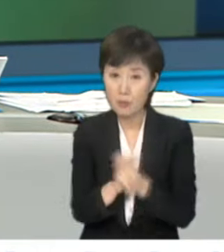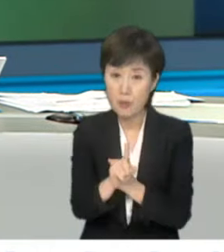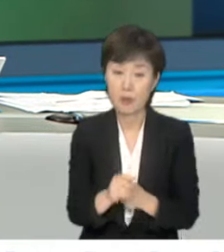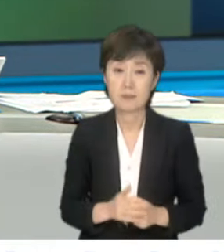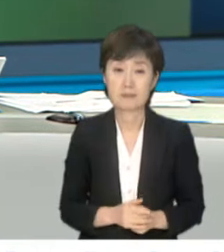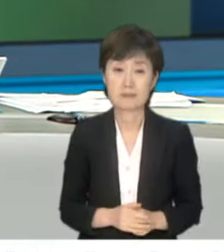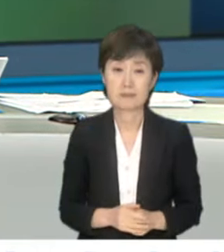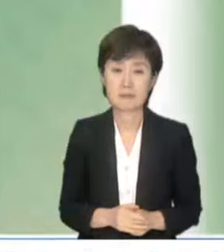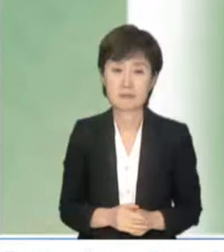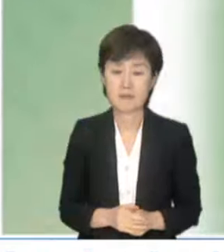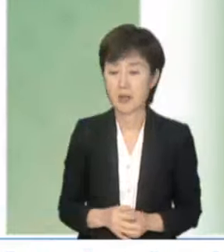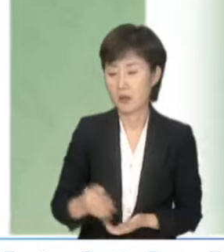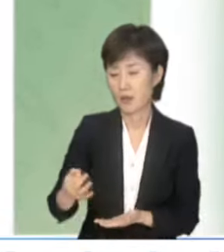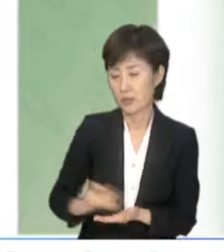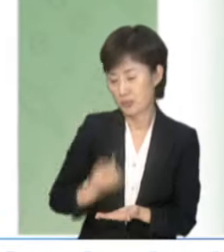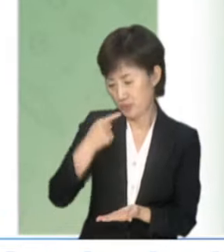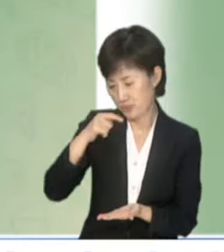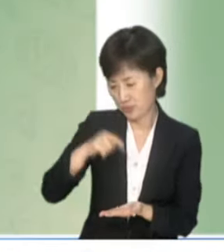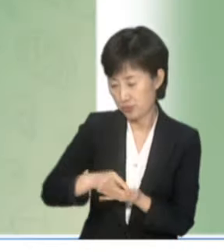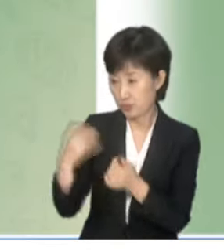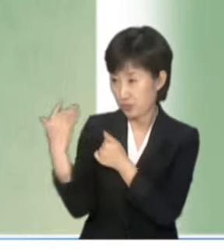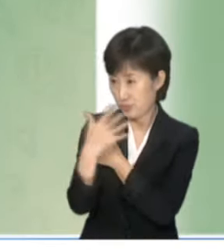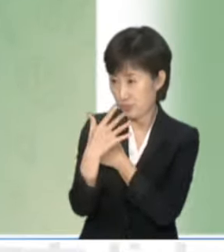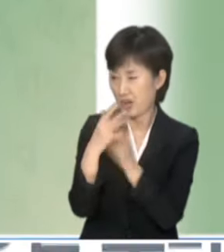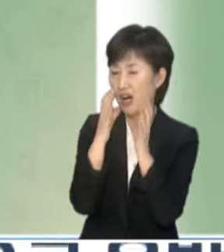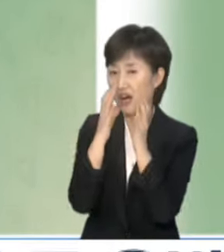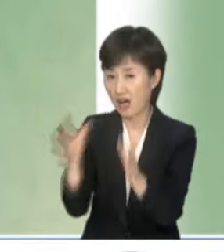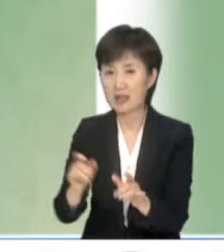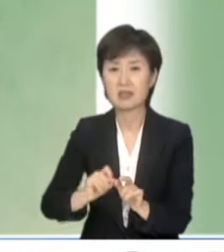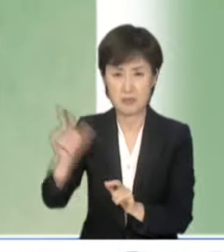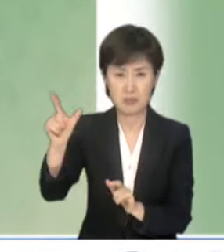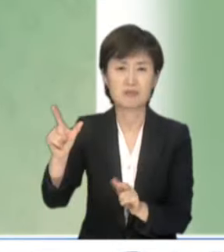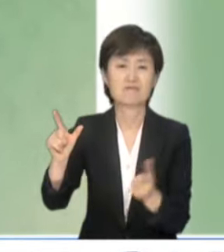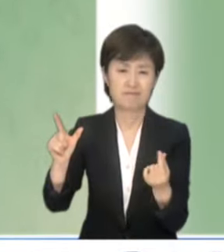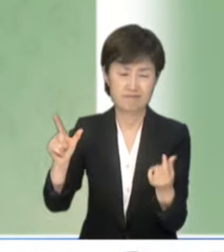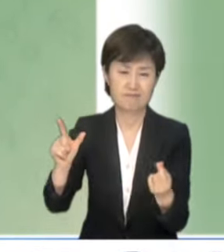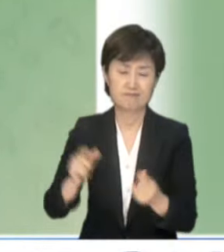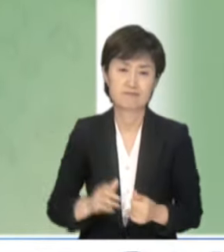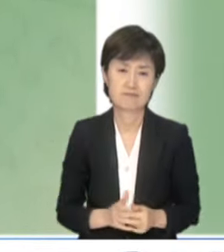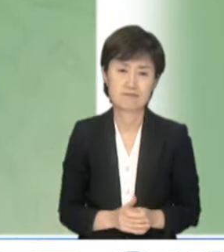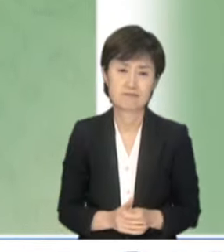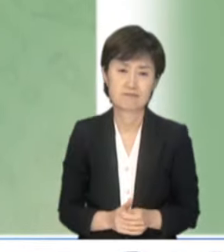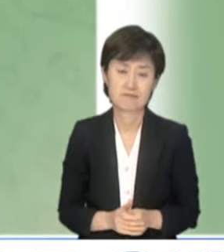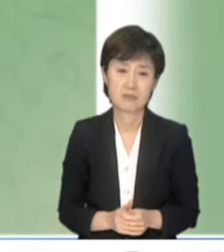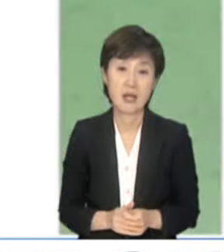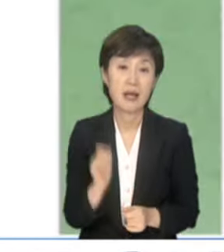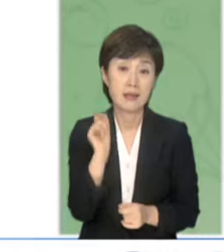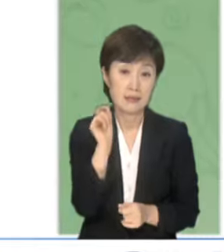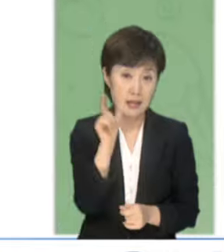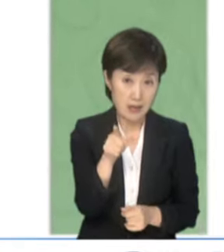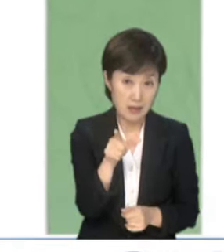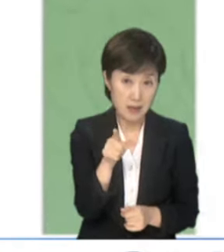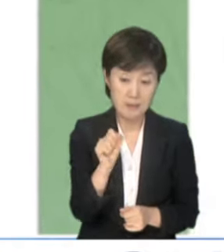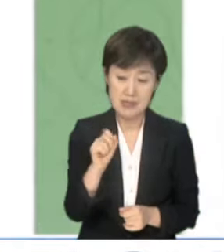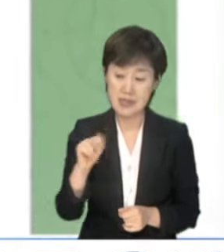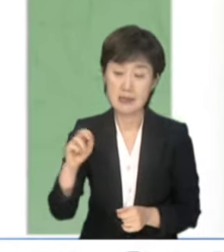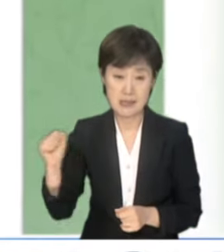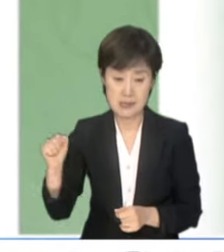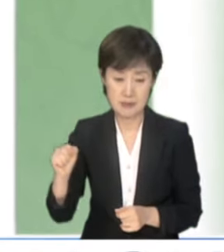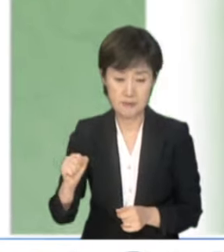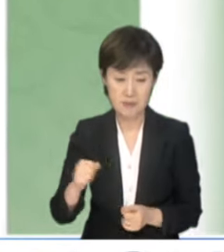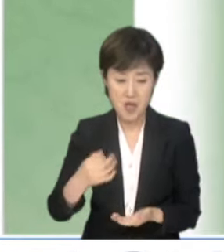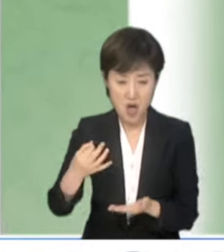결국은 이제 쉽게 돈을 벌 수 있다라는 말에 현혹되는 사람들이 분명히 있다라는 것인데요. 특히 텔레그램이나 SNS를 통해서